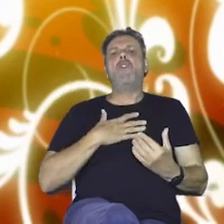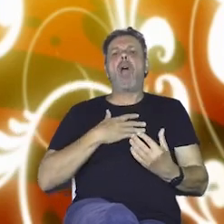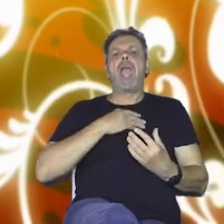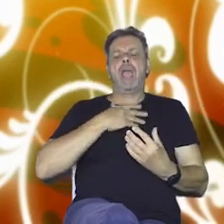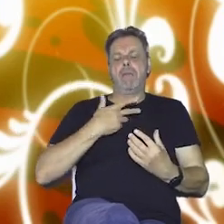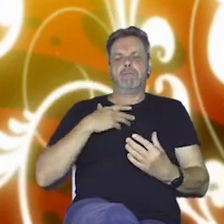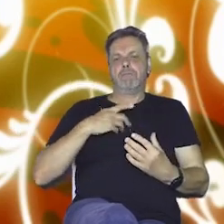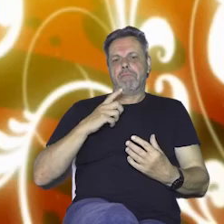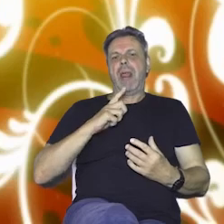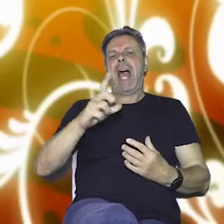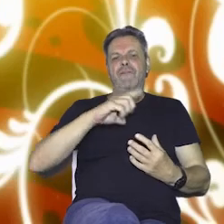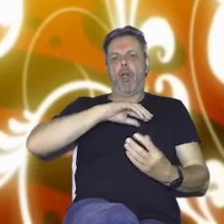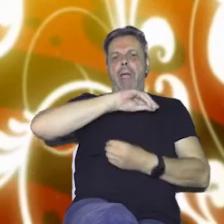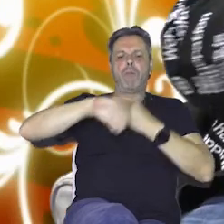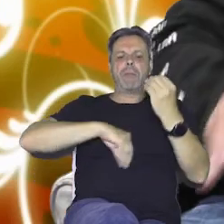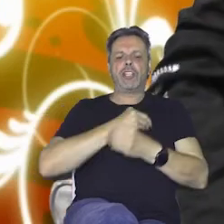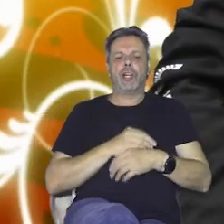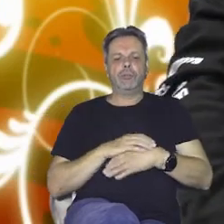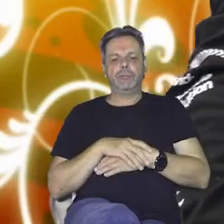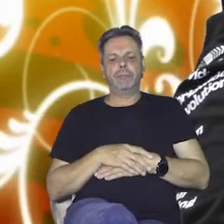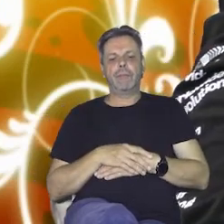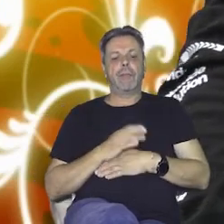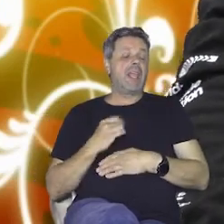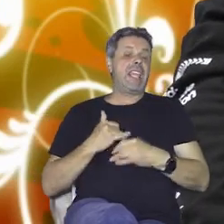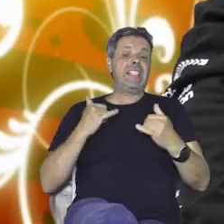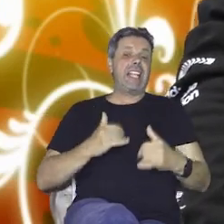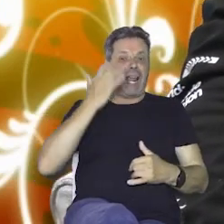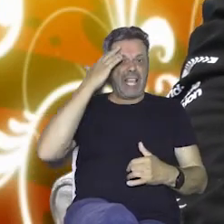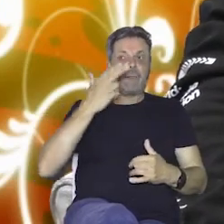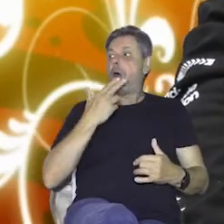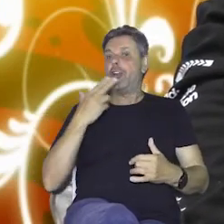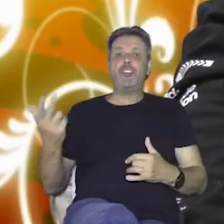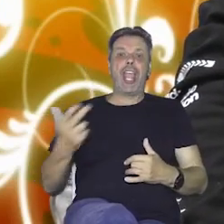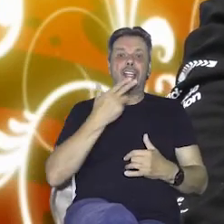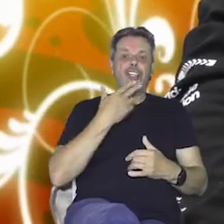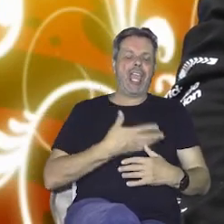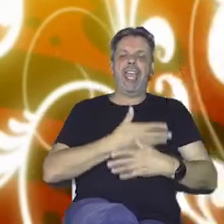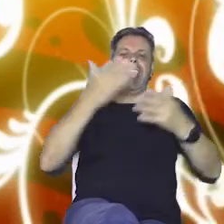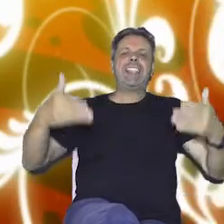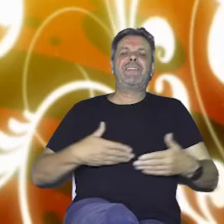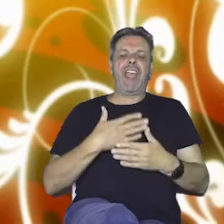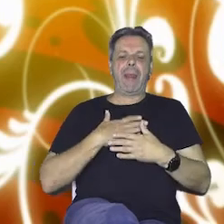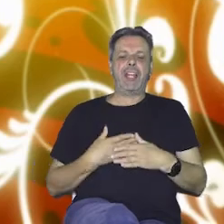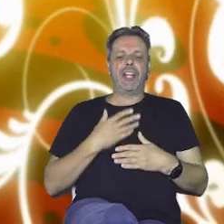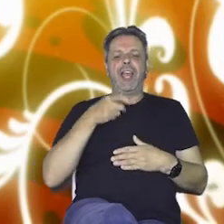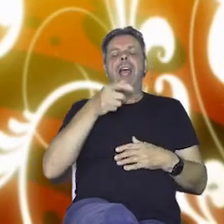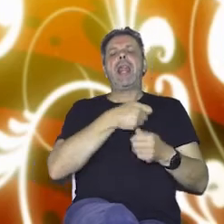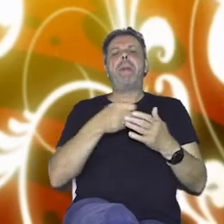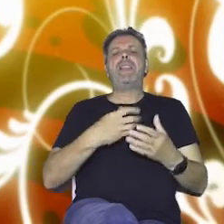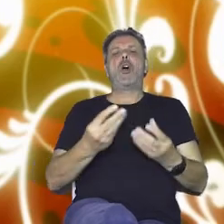pomiješali. I više ne znamo čije čije. Da. To je najljepše. Sve je naše. Prekrasne si pjesme napisao.